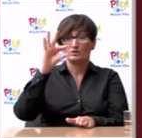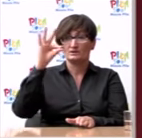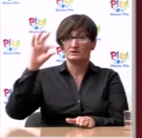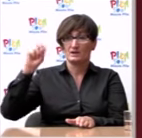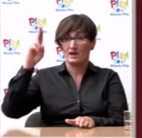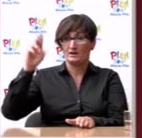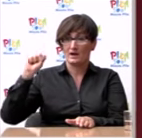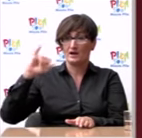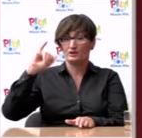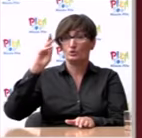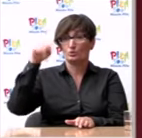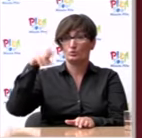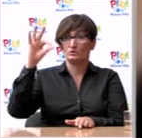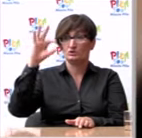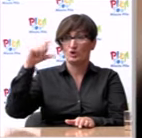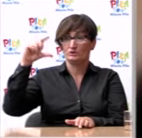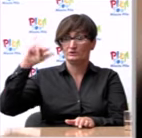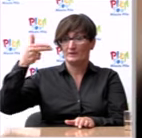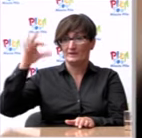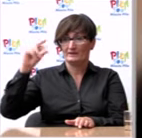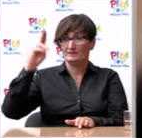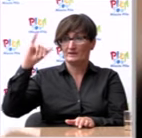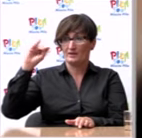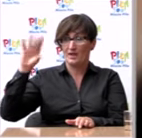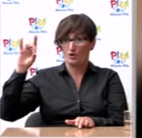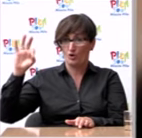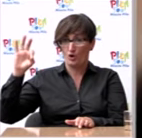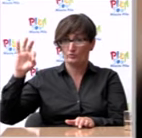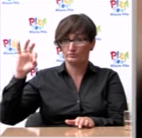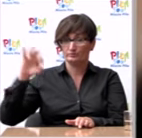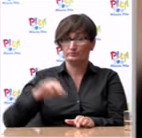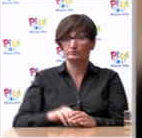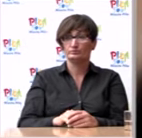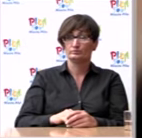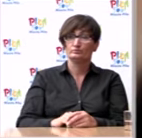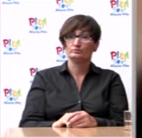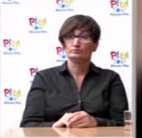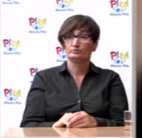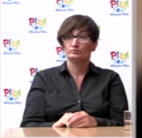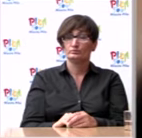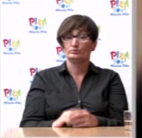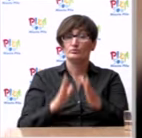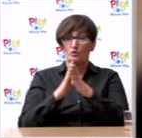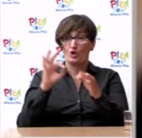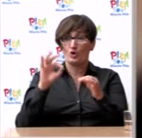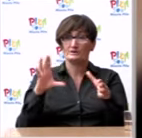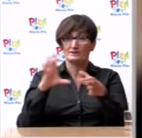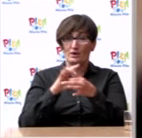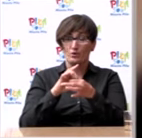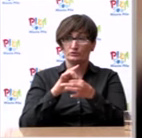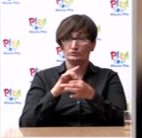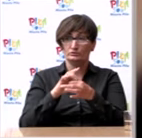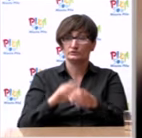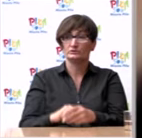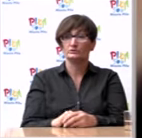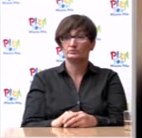Kusocińskiego i ulicy Bydgoskiej. Tu widzimy z góry orientację oraz proszę o załącznik graficzny do uchwały. Na